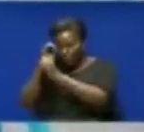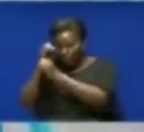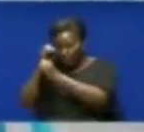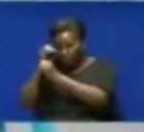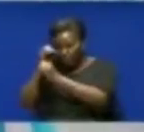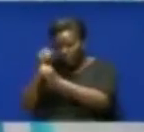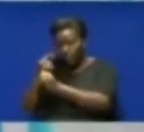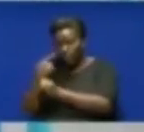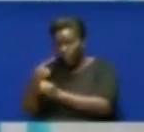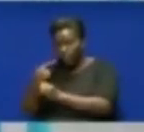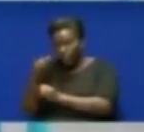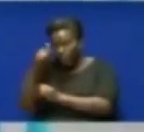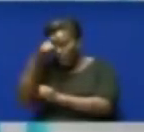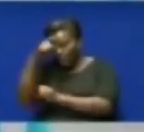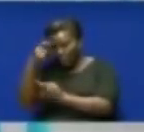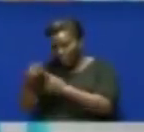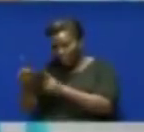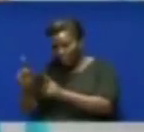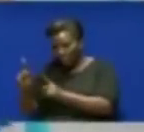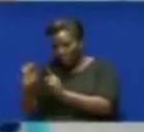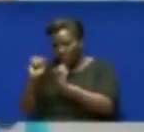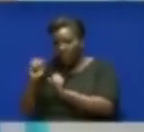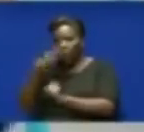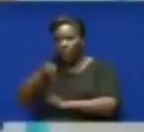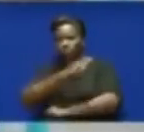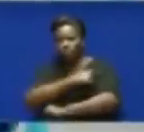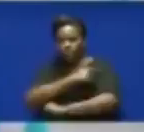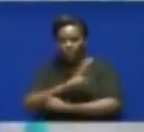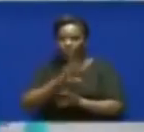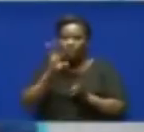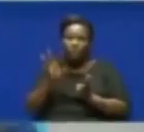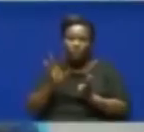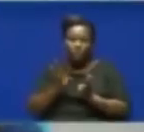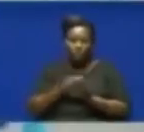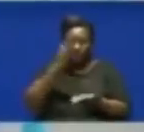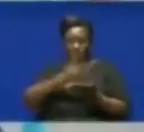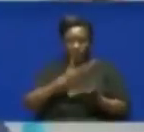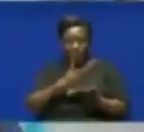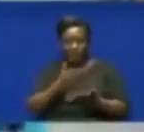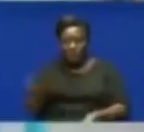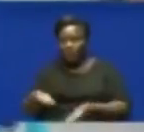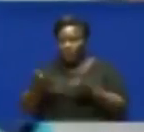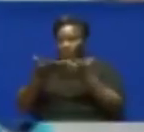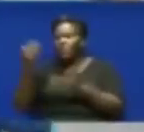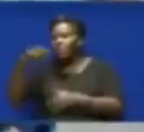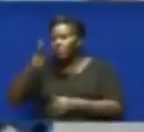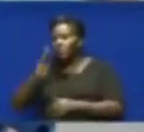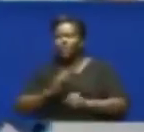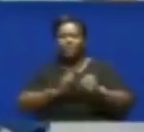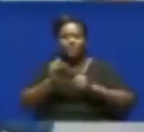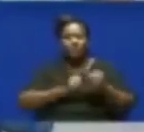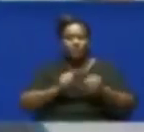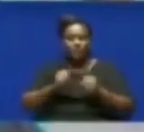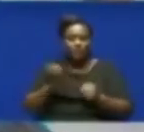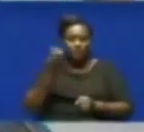tofauti, basi wewe safari yako itakuwa ni hospitali. Na hii yote ni katika kuhakikisha wanaisaidia serikali kupambana na ugonjwa